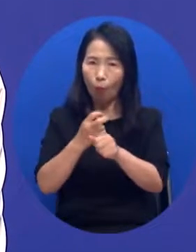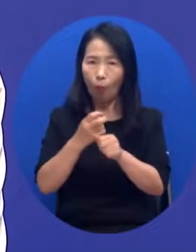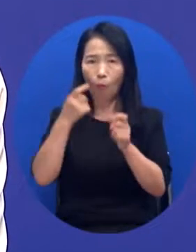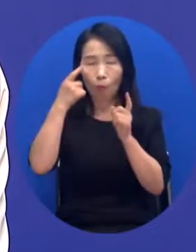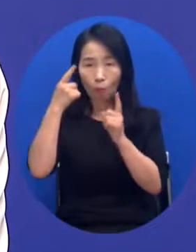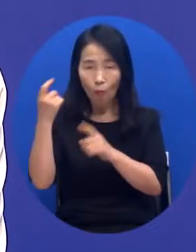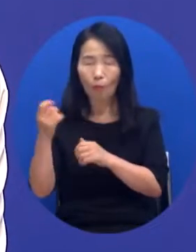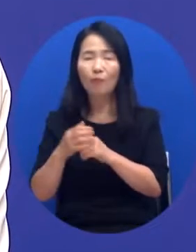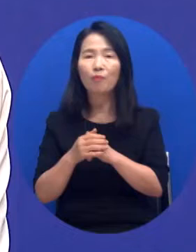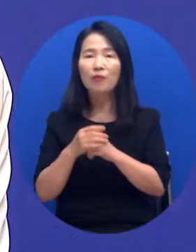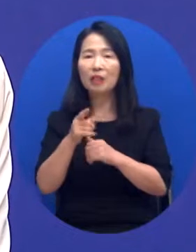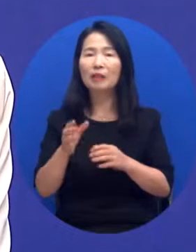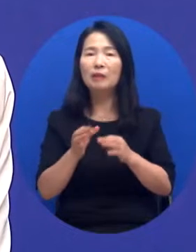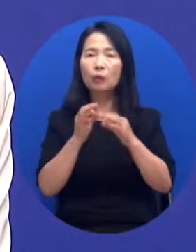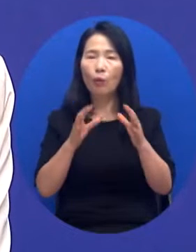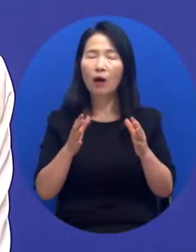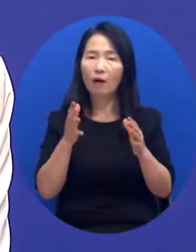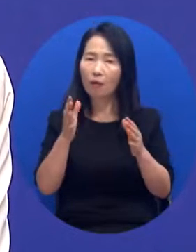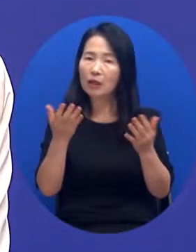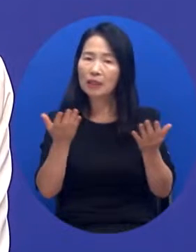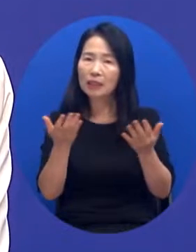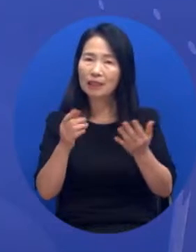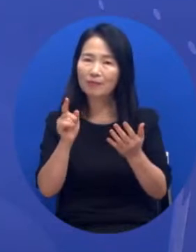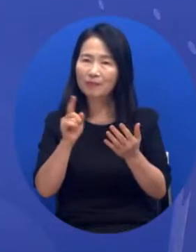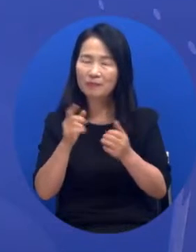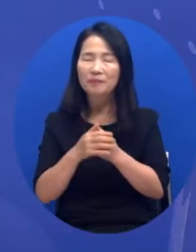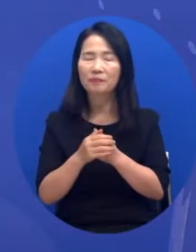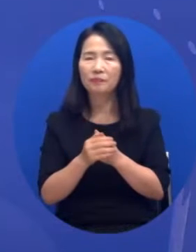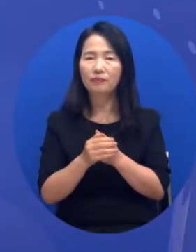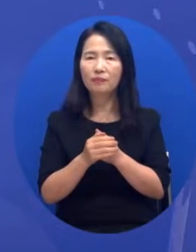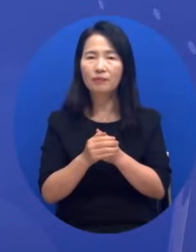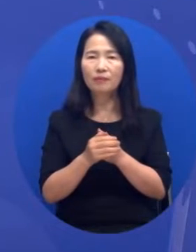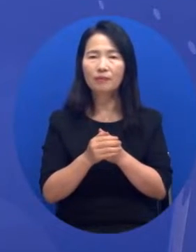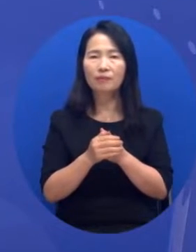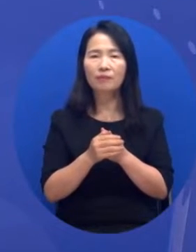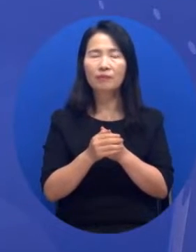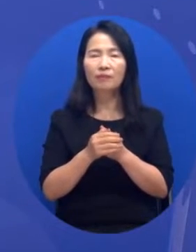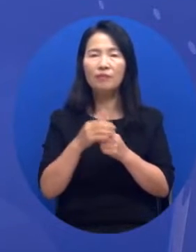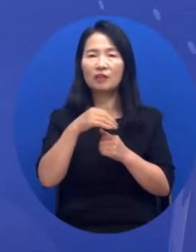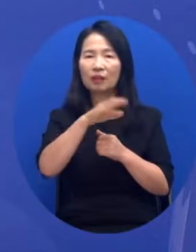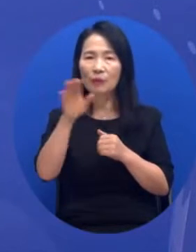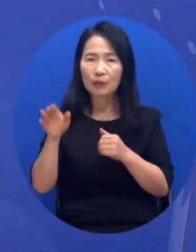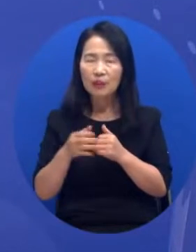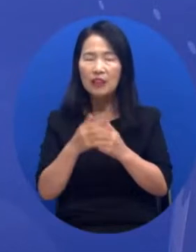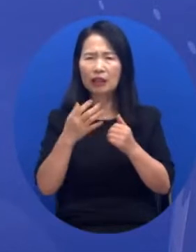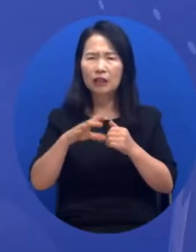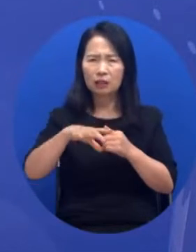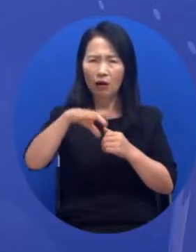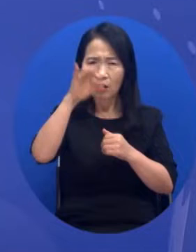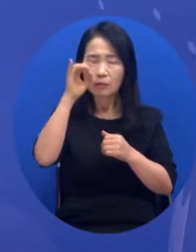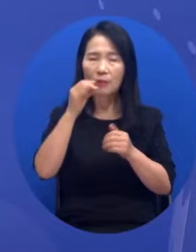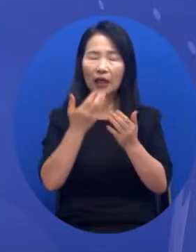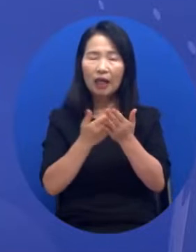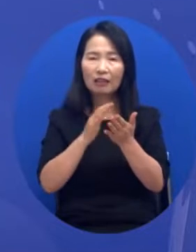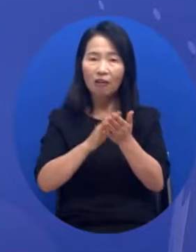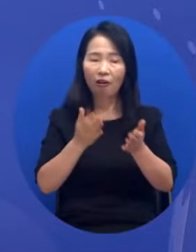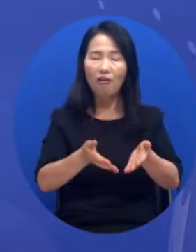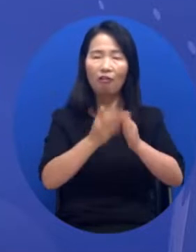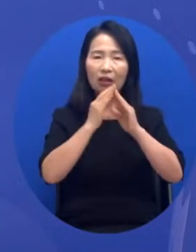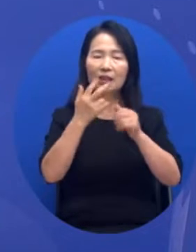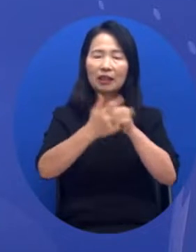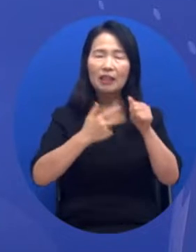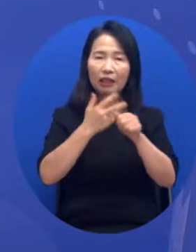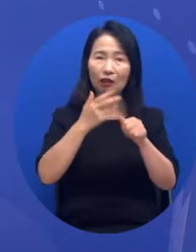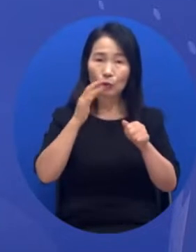그동안 구체적으로 어떤 사역을 해오셨나요? 네. 저희가 처음 그 개척한 지 7년째 되어서